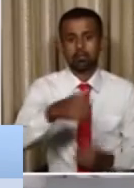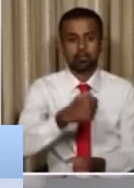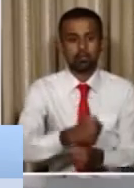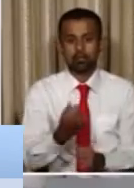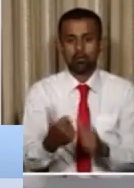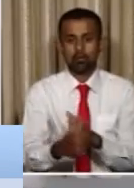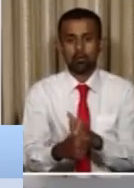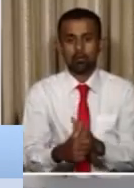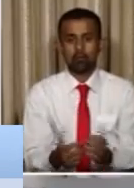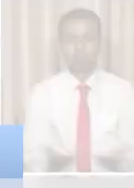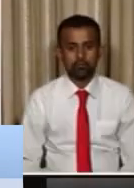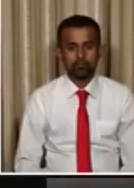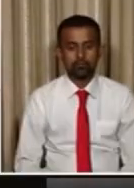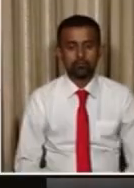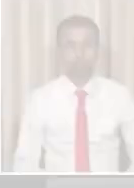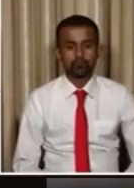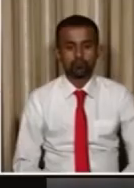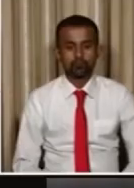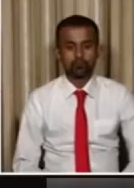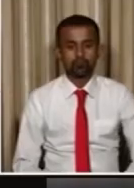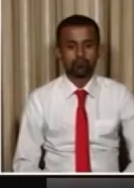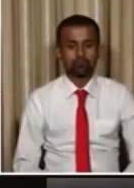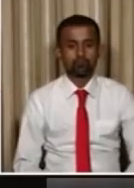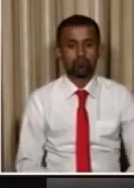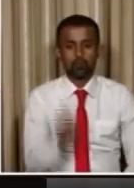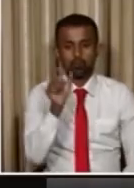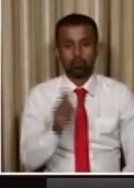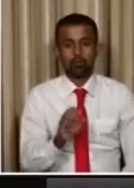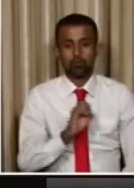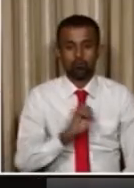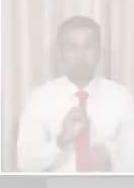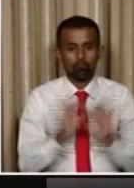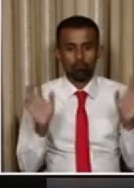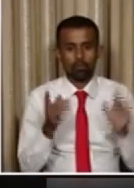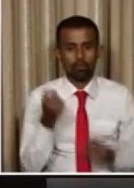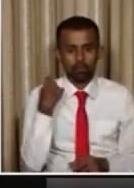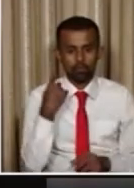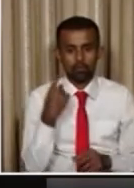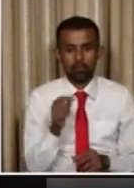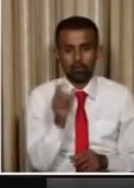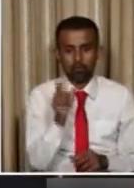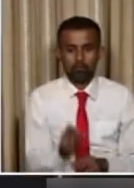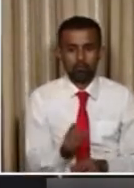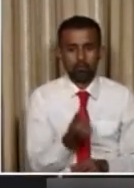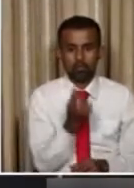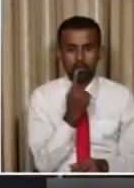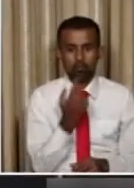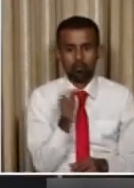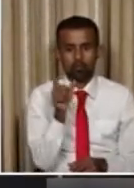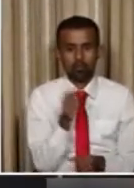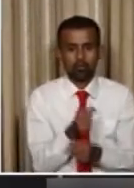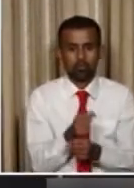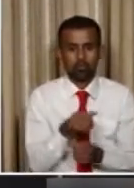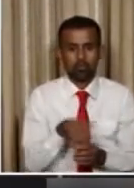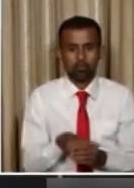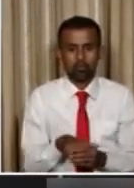අච්චු ගහන්න බෑ. මේ ආණ්ඩුවටත් එක්ක. ඔබතුමා නිවේදනයක් නිකුත් කරලා තිබ්බයි ඒ පුවත්පත්වල ඔබතුමා නම් කියලා තිබ්බා ඔබතුමාගේ ආණ්ඩු කාලේ